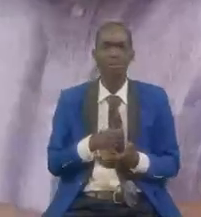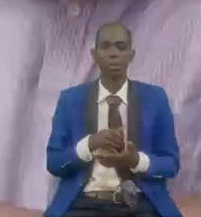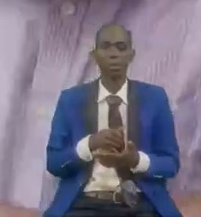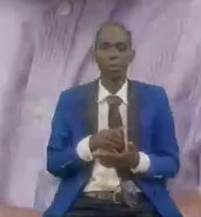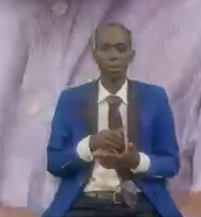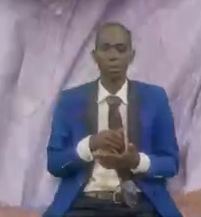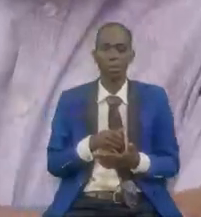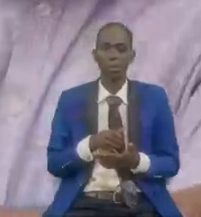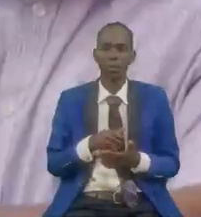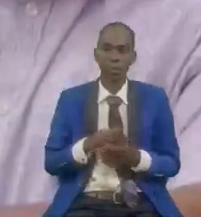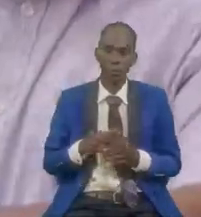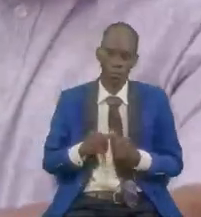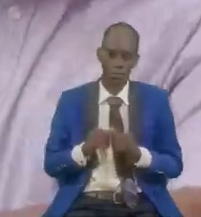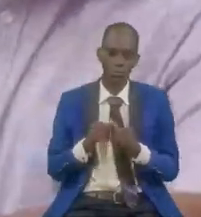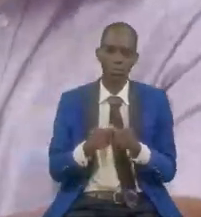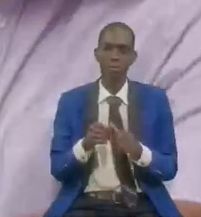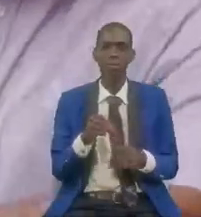gardez, retenez.